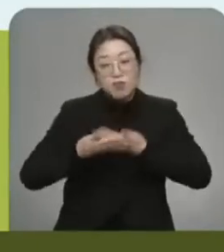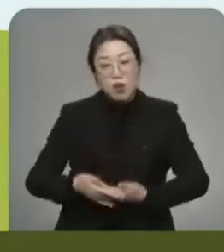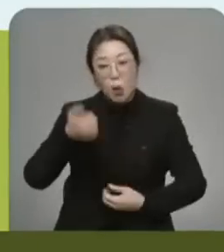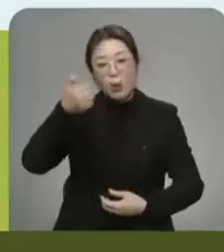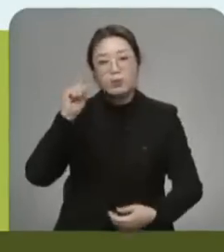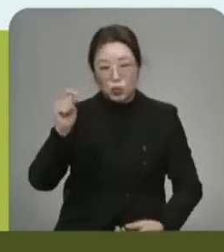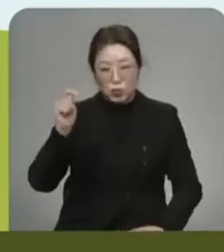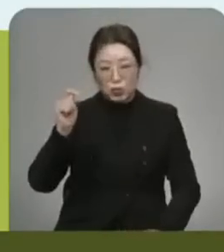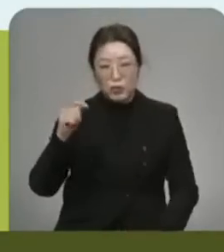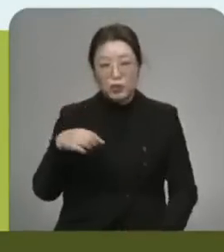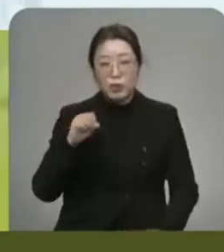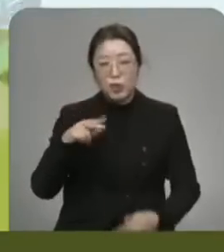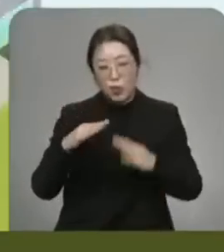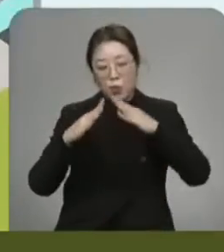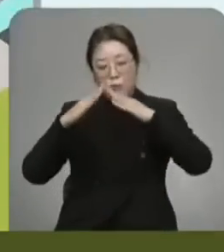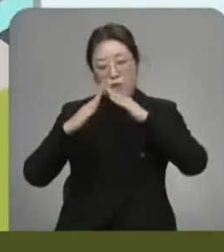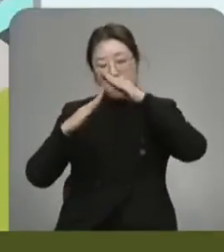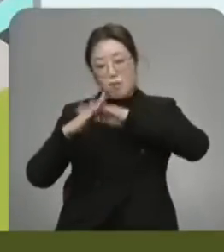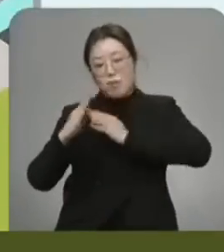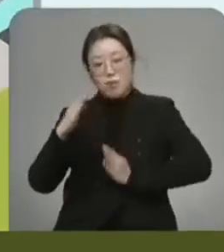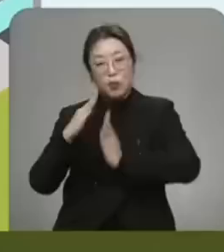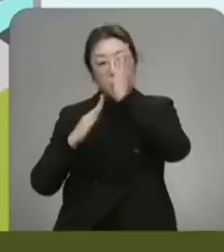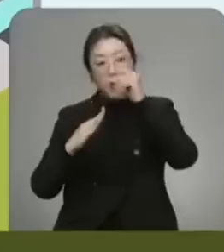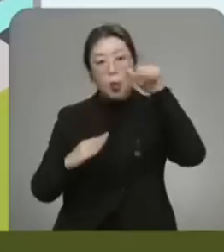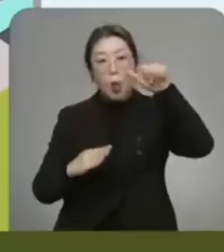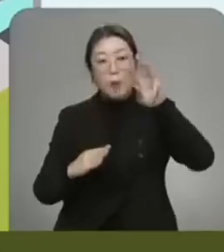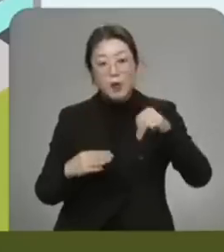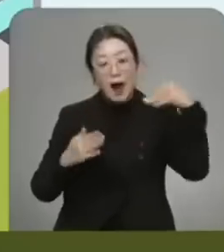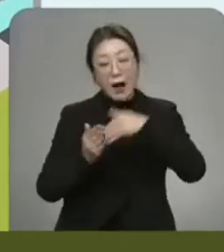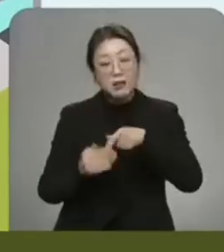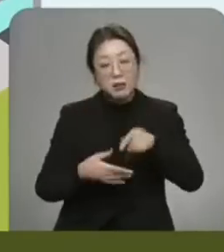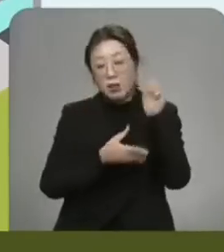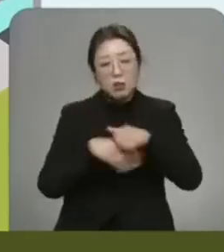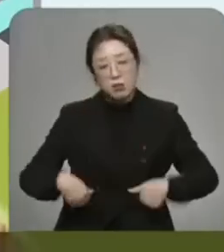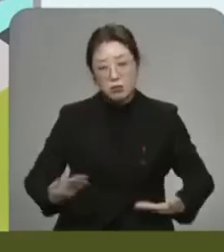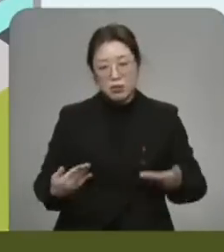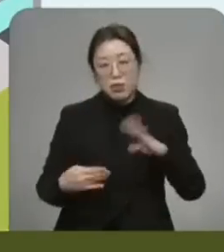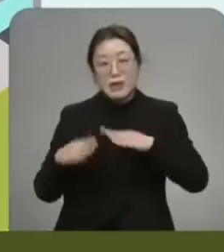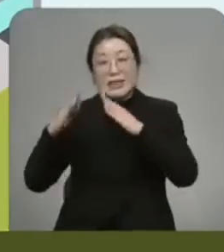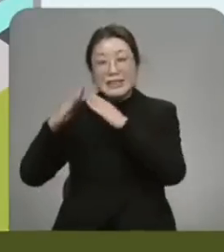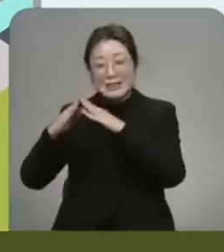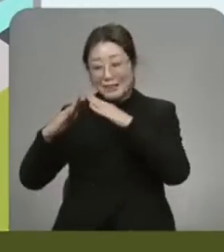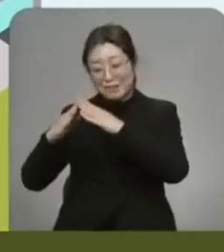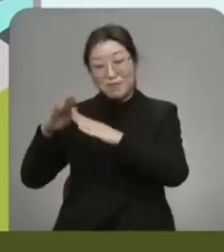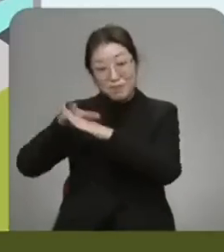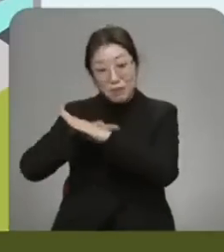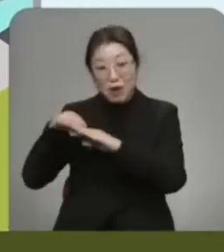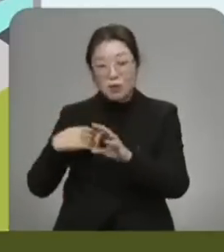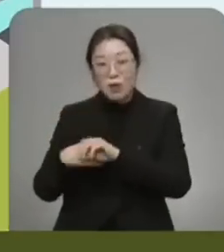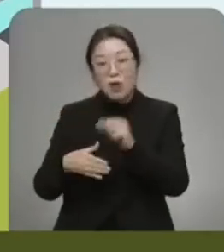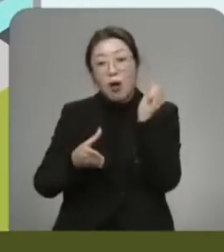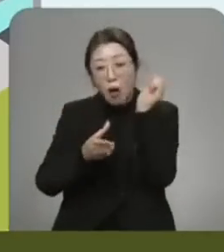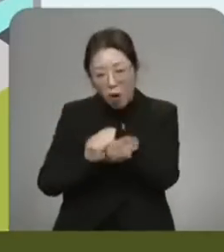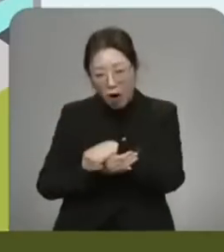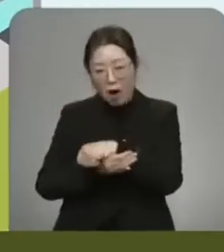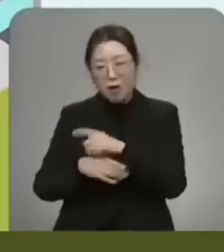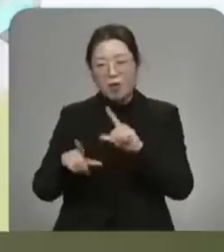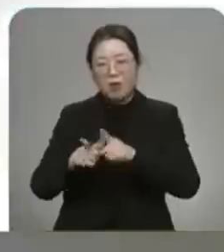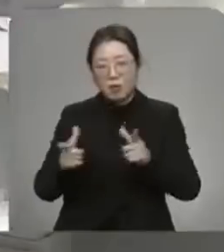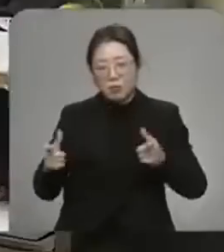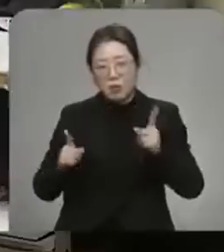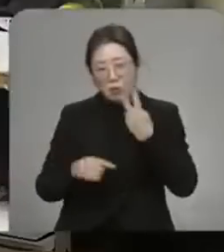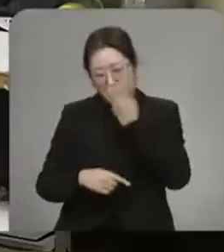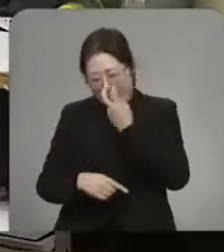최대 5m까지 별도의 인허가가 필요 없습니다. 하지만 같은 규모의 지붕은 건축 신고부터 안전진단까지 해야